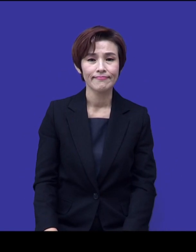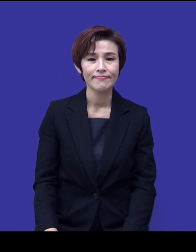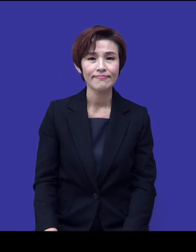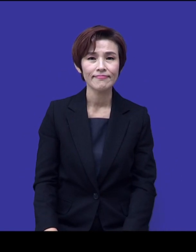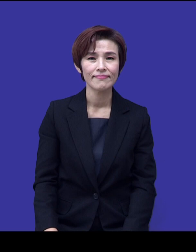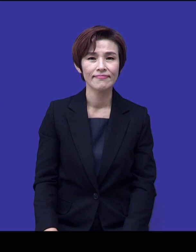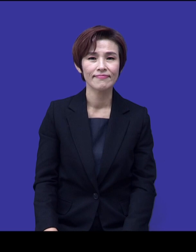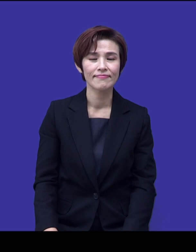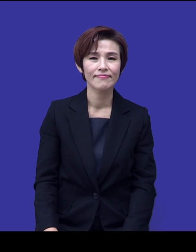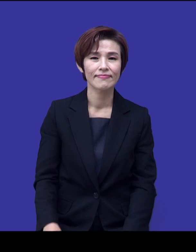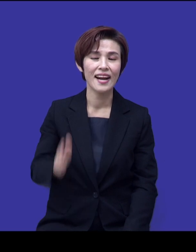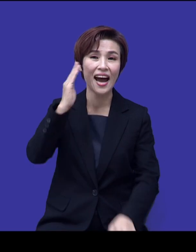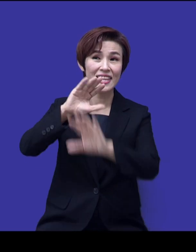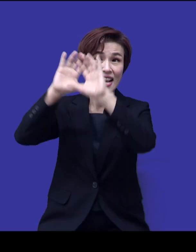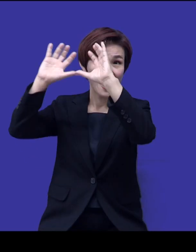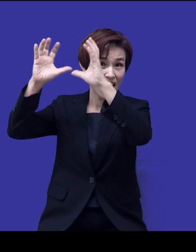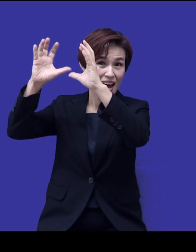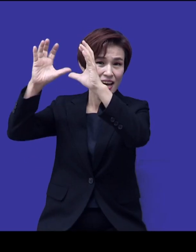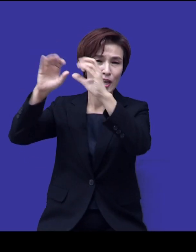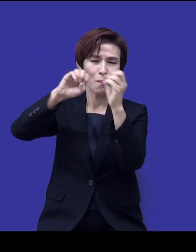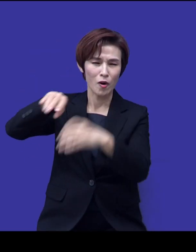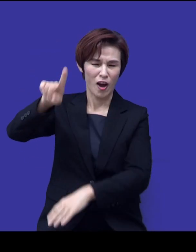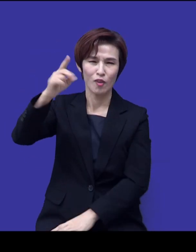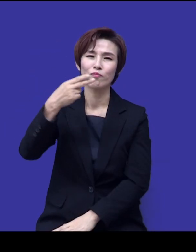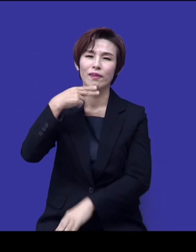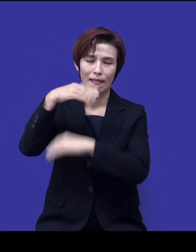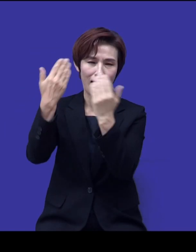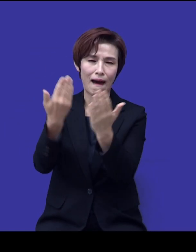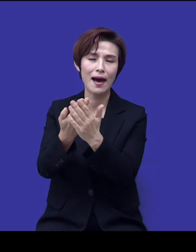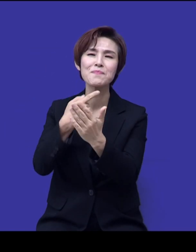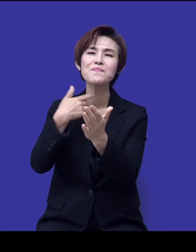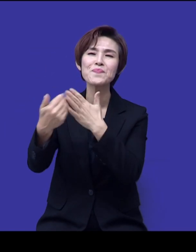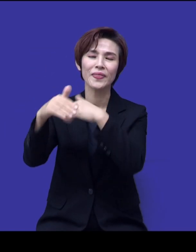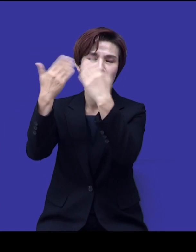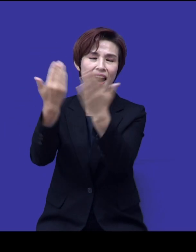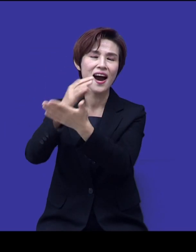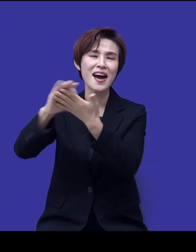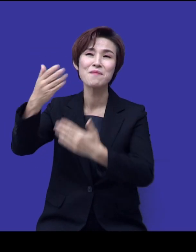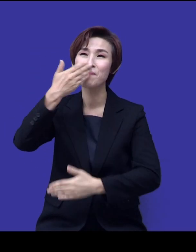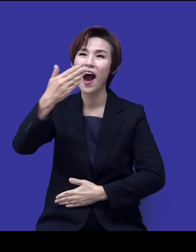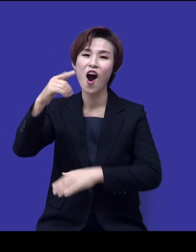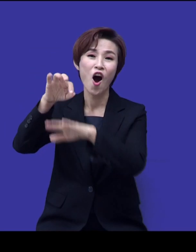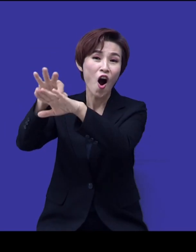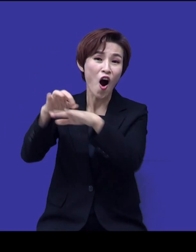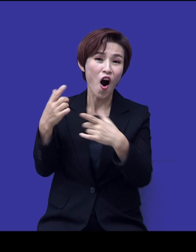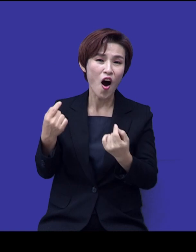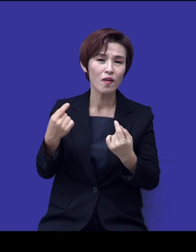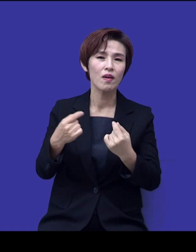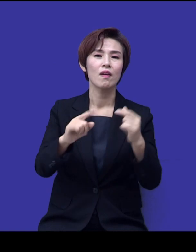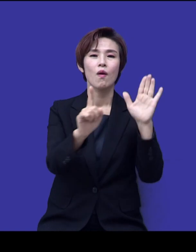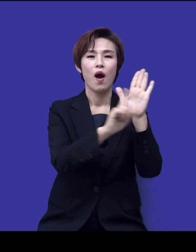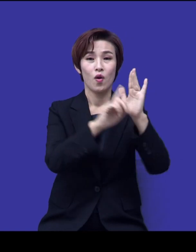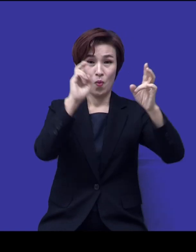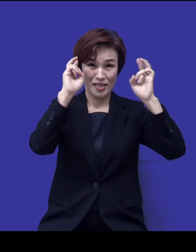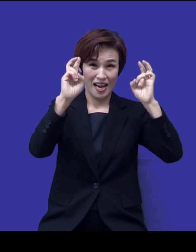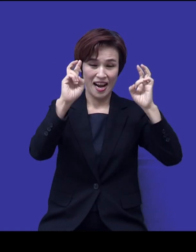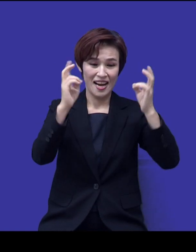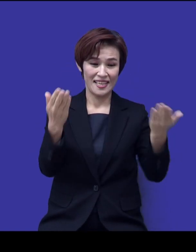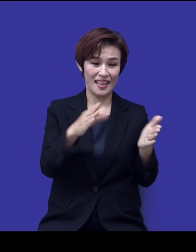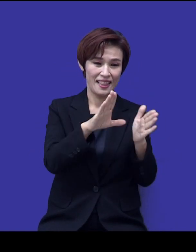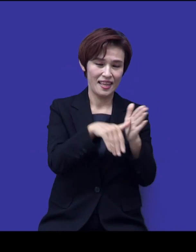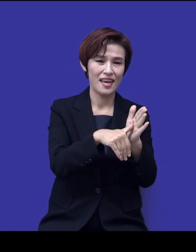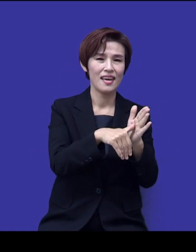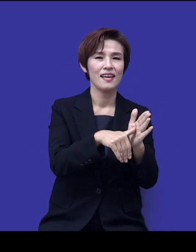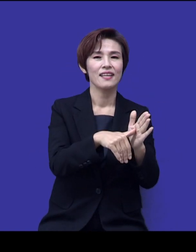하늘나라에 쓰레기통이 없다면서요. 다 쓸모가 있다며. 그러니까 광고사 있으면서는 마케팅을 배웠고, 예, 예. 결국